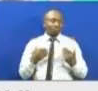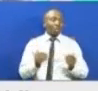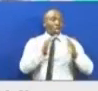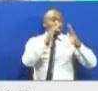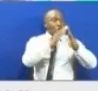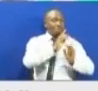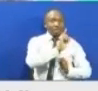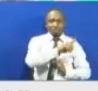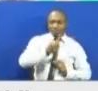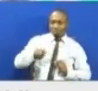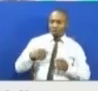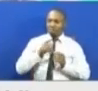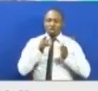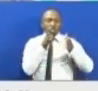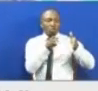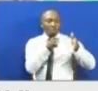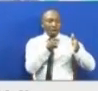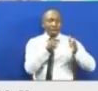ni chumba au chumba sebule.